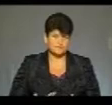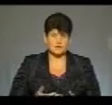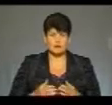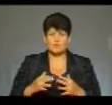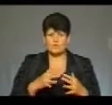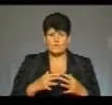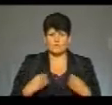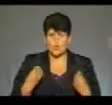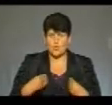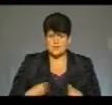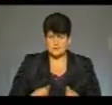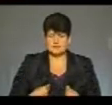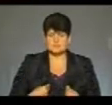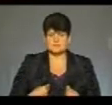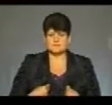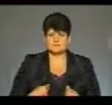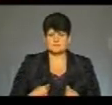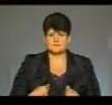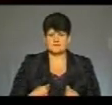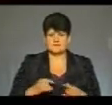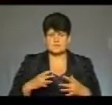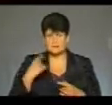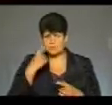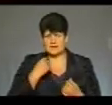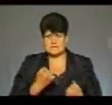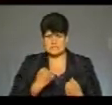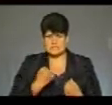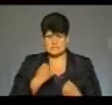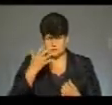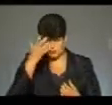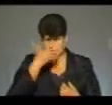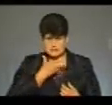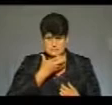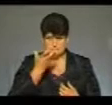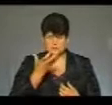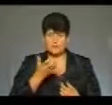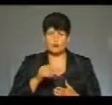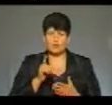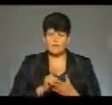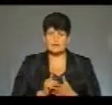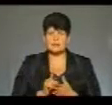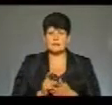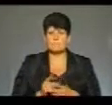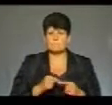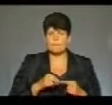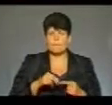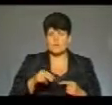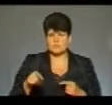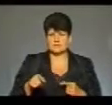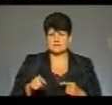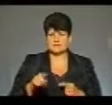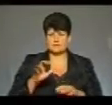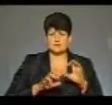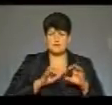одязі і спорядженні, в засобах індивідуального захисту органів дихання, в апаратах повинні пройти дистанцію. Це по висоній